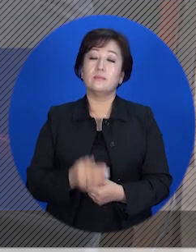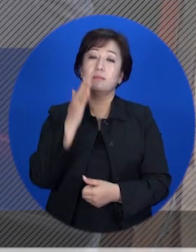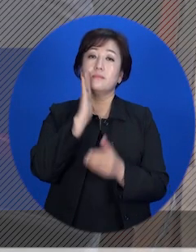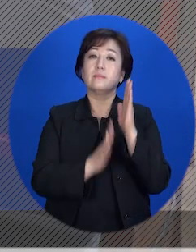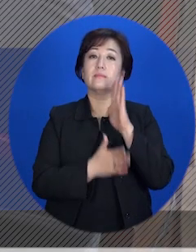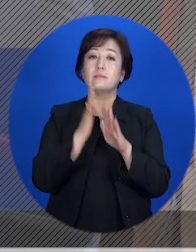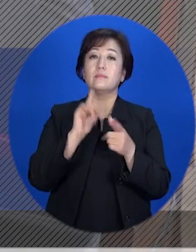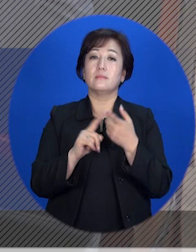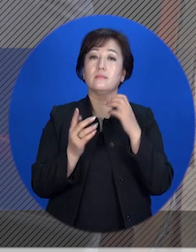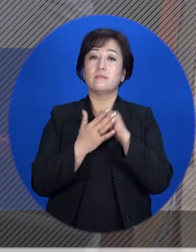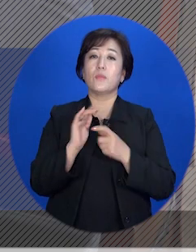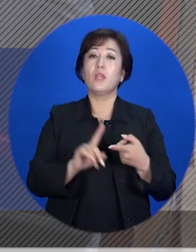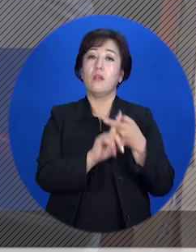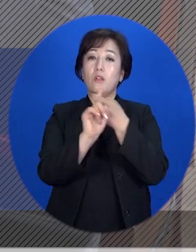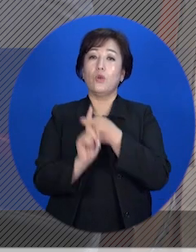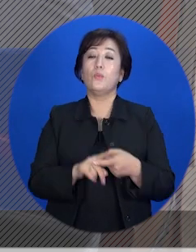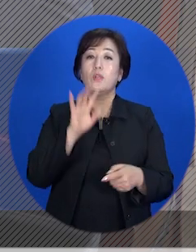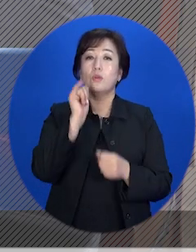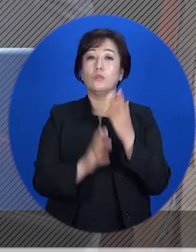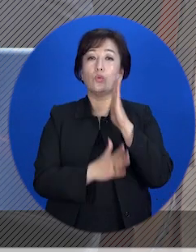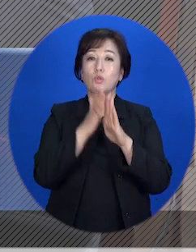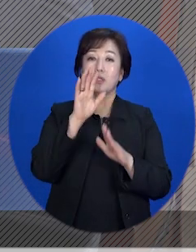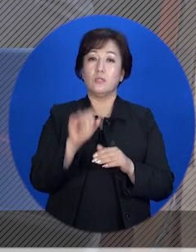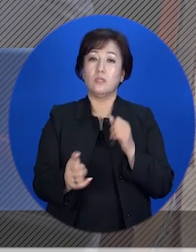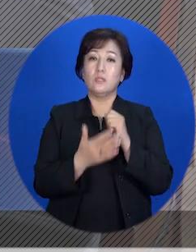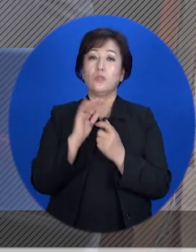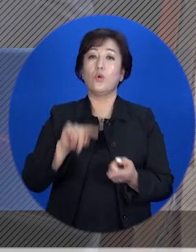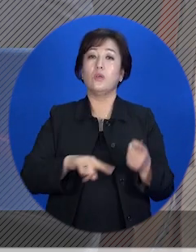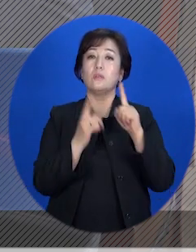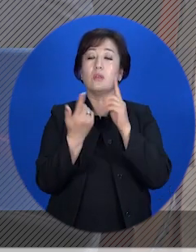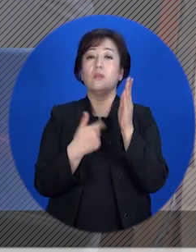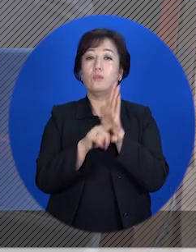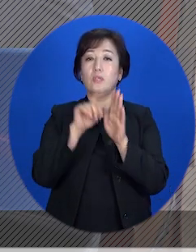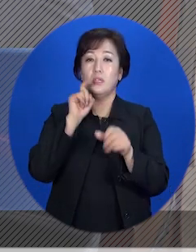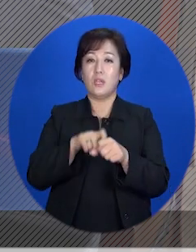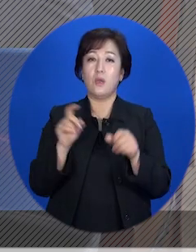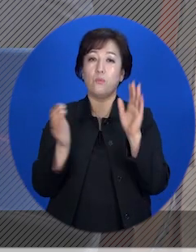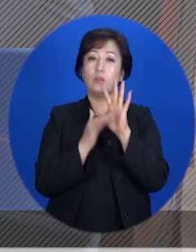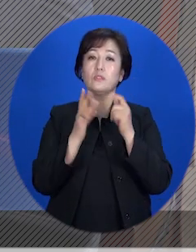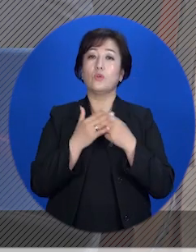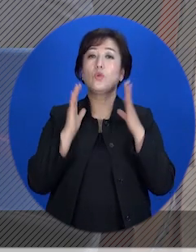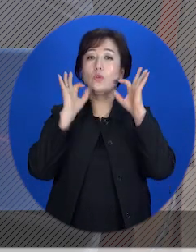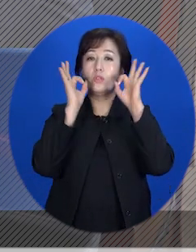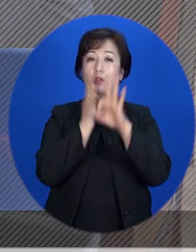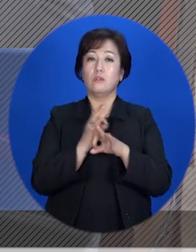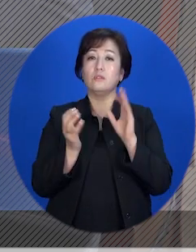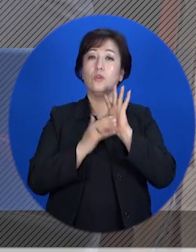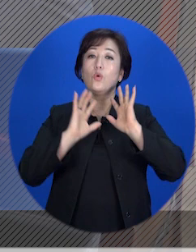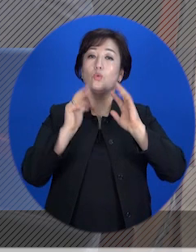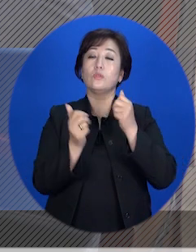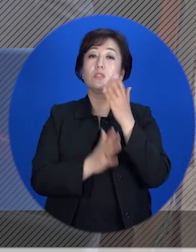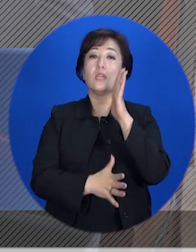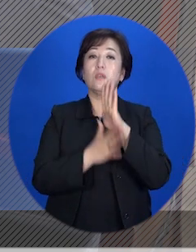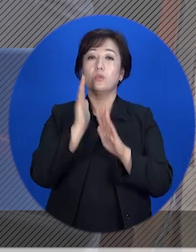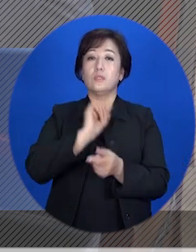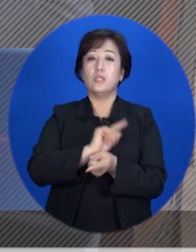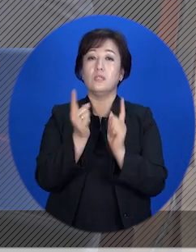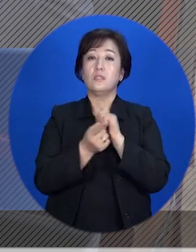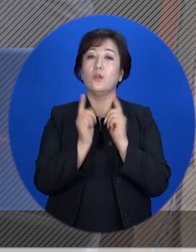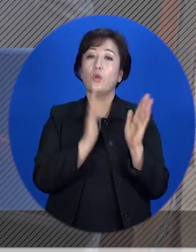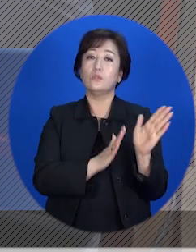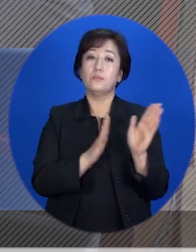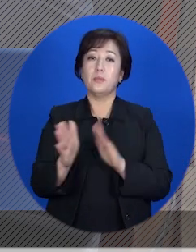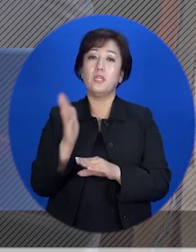울산시는 글로벌 거점 도시로 발전하는 울산을 만들기 위해 노력하고 있는데요. 국제도시와 추진위원회를 열어